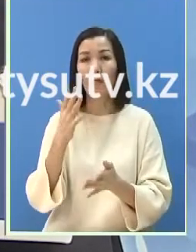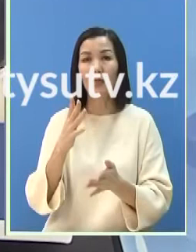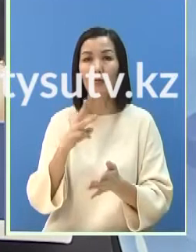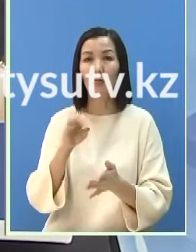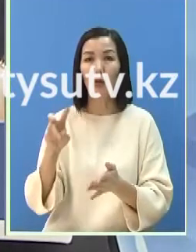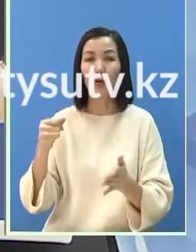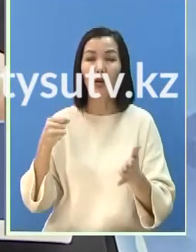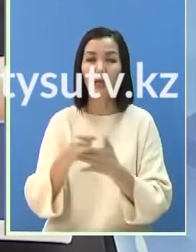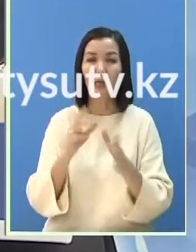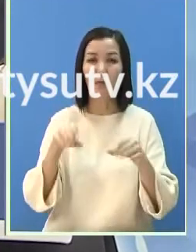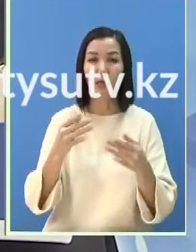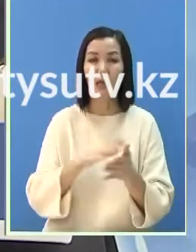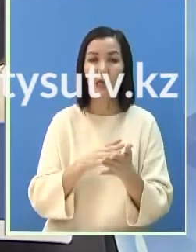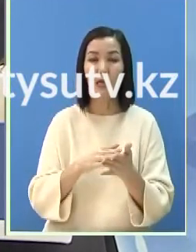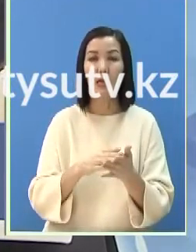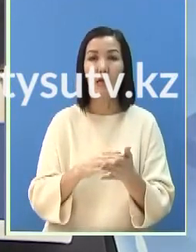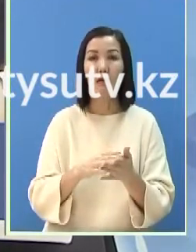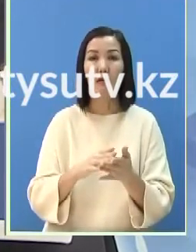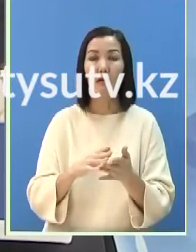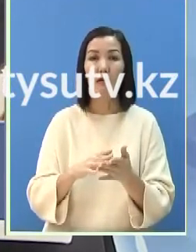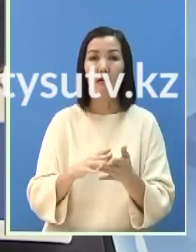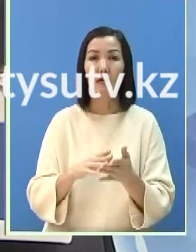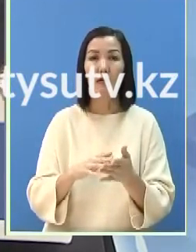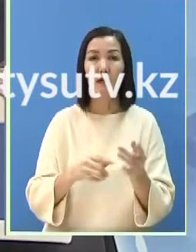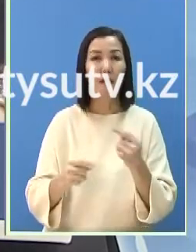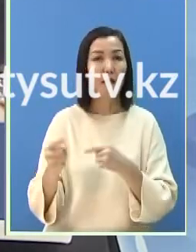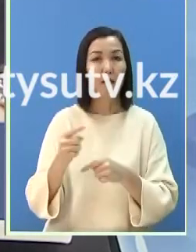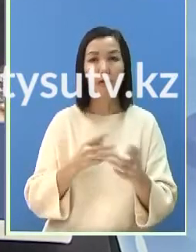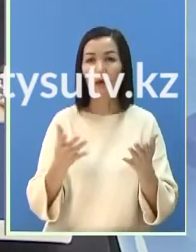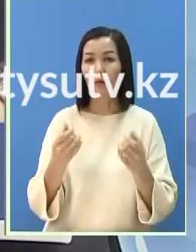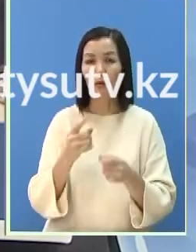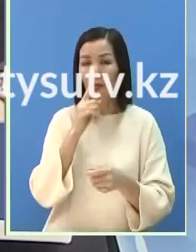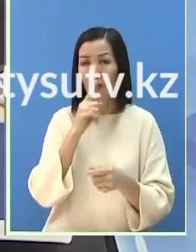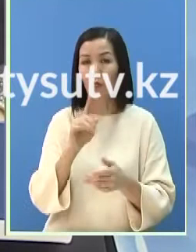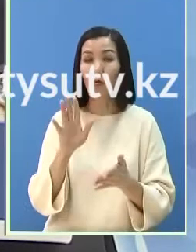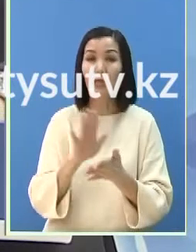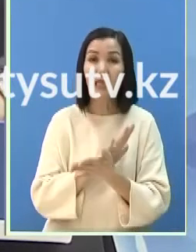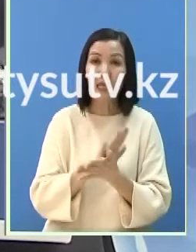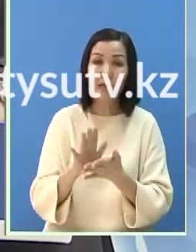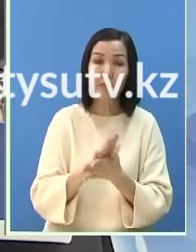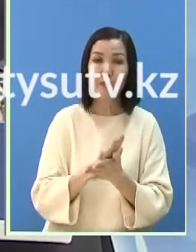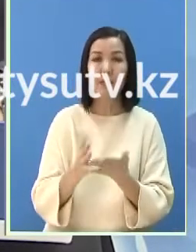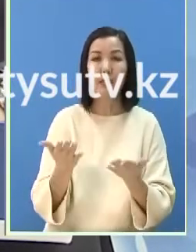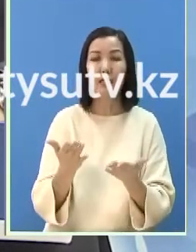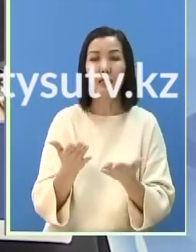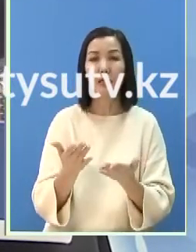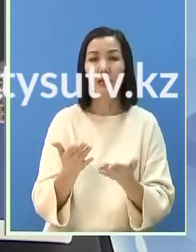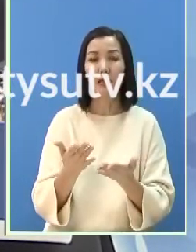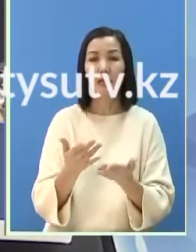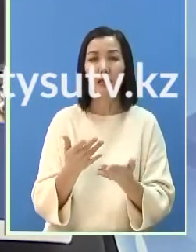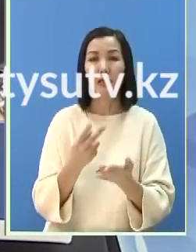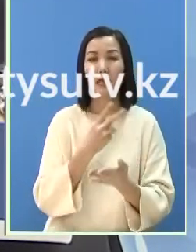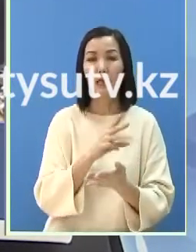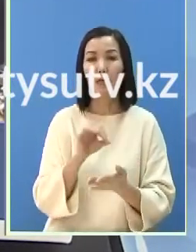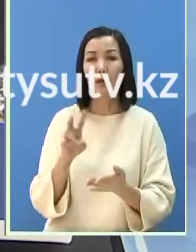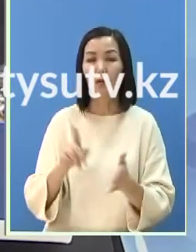қаражатта беріледі, қайтарымсыз гранттар. Көп сөйле жаңағы несие ма, бұл жоқ, тек қана осы мемлекеттік гранттар 2 миллионнан 5